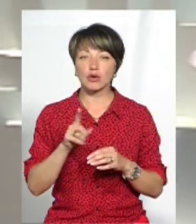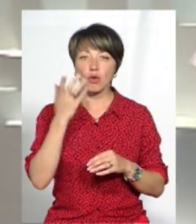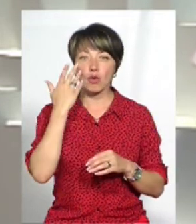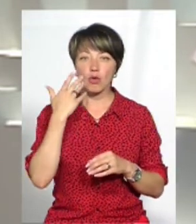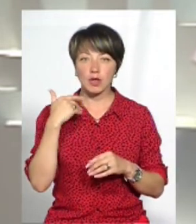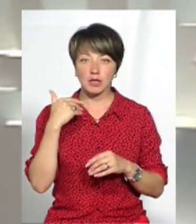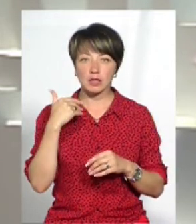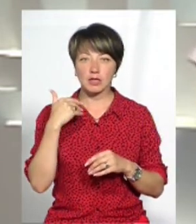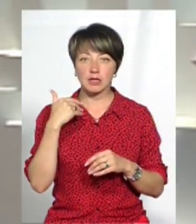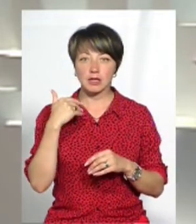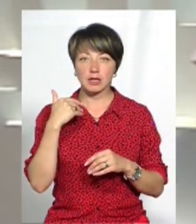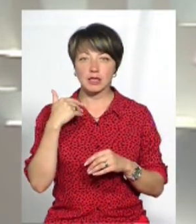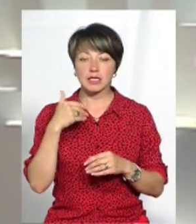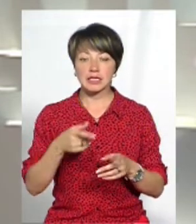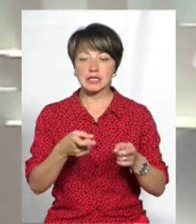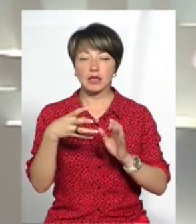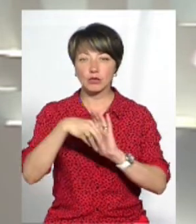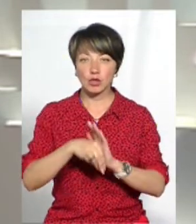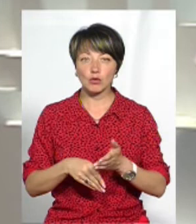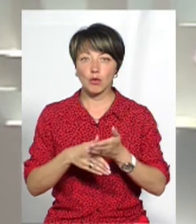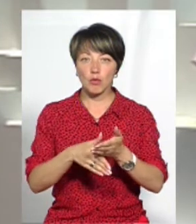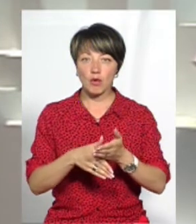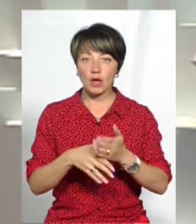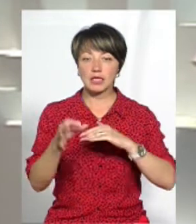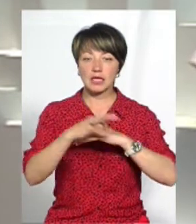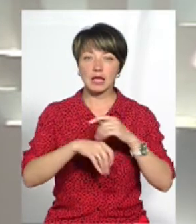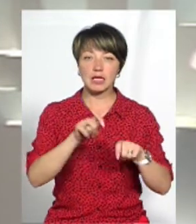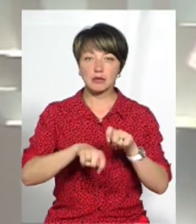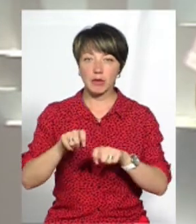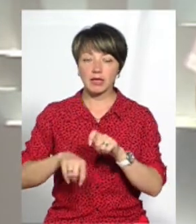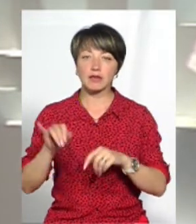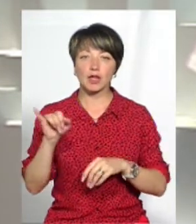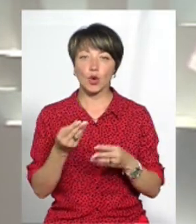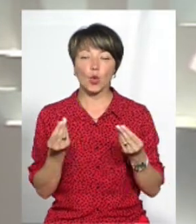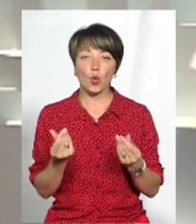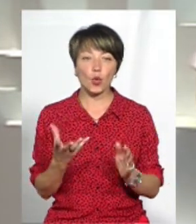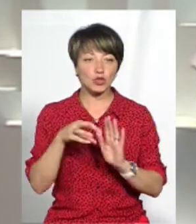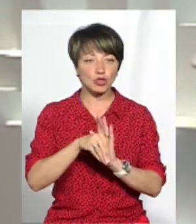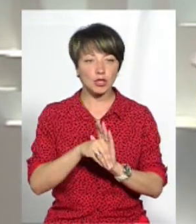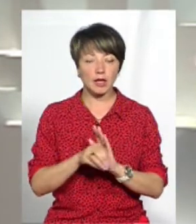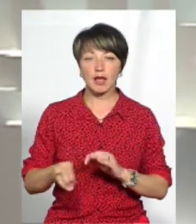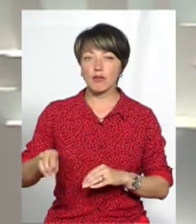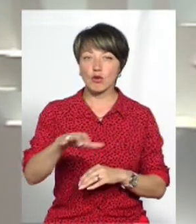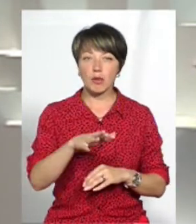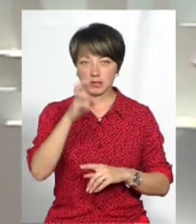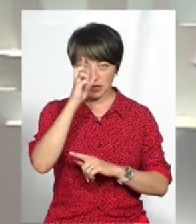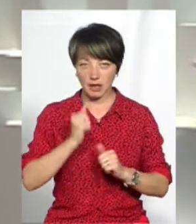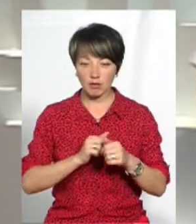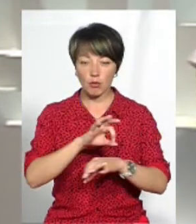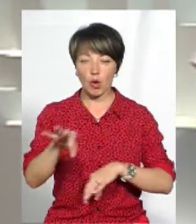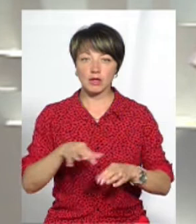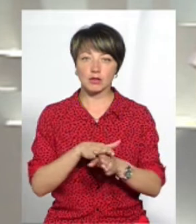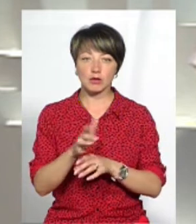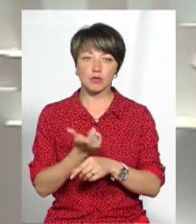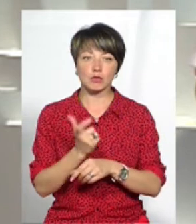коли залучається і допомога консультативно-західних експертів, і залучаються кошти європейських країн, проєкт